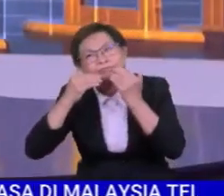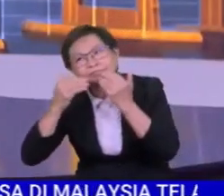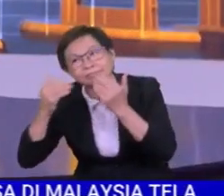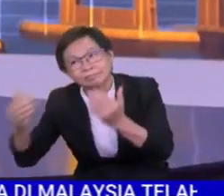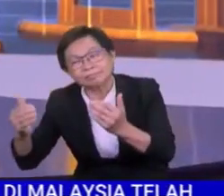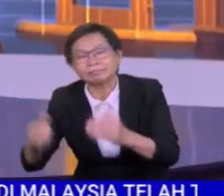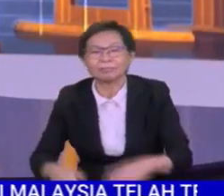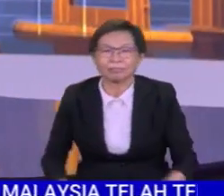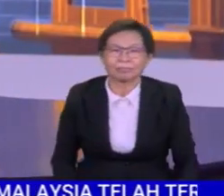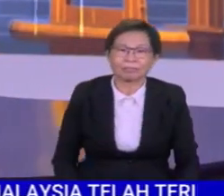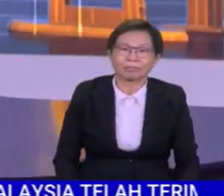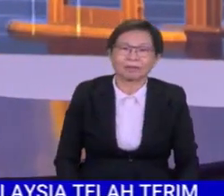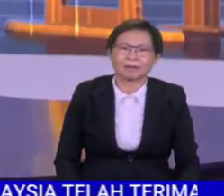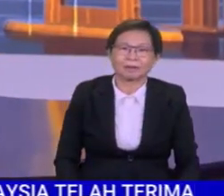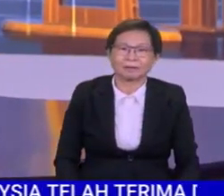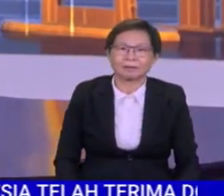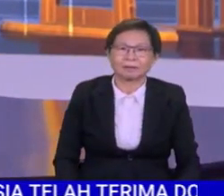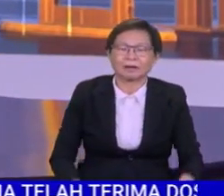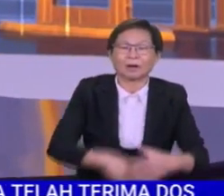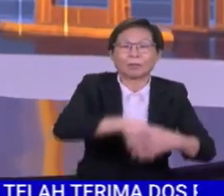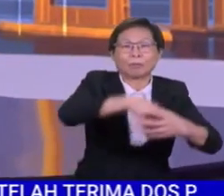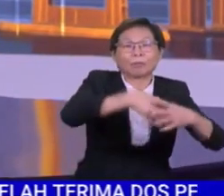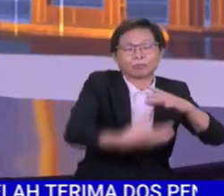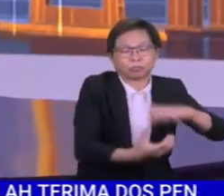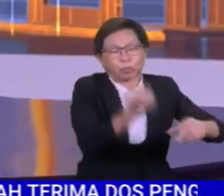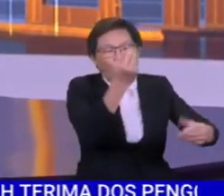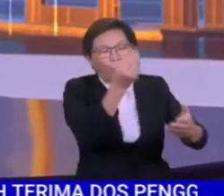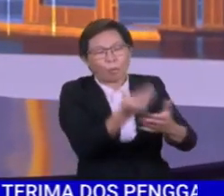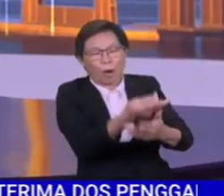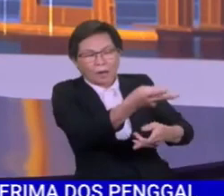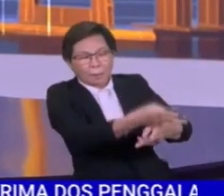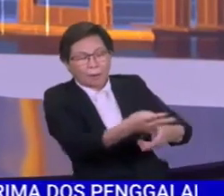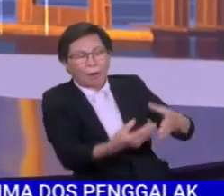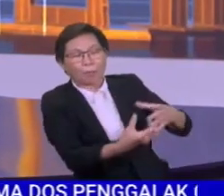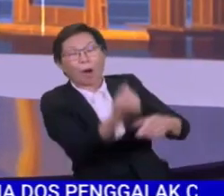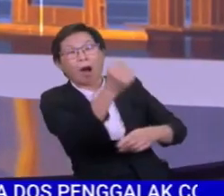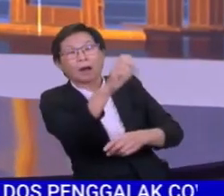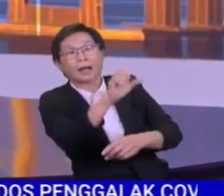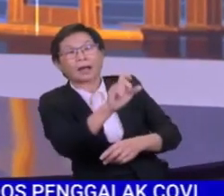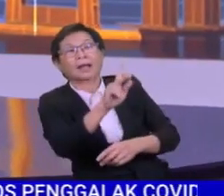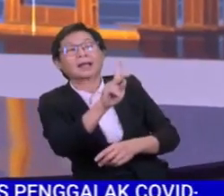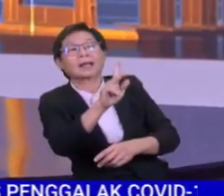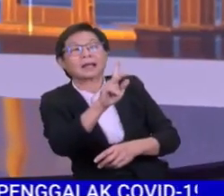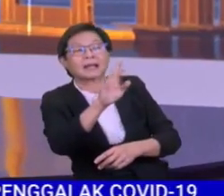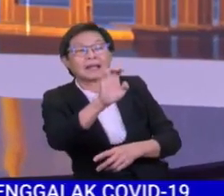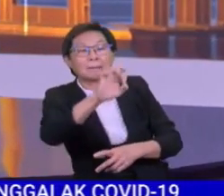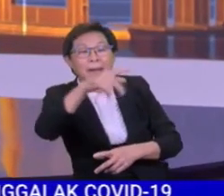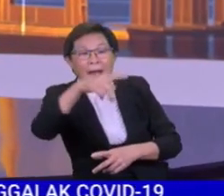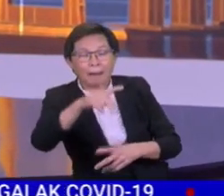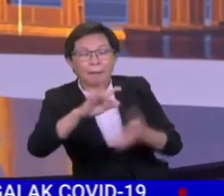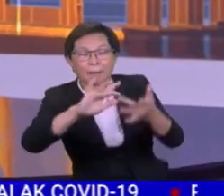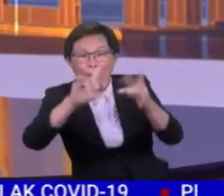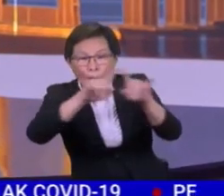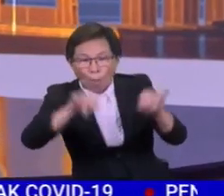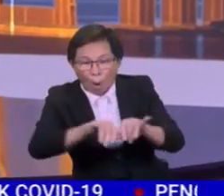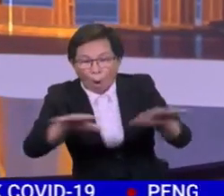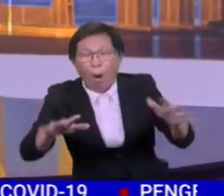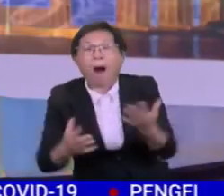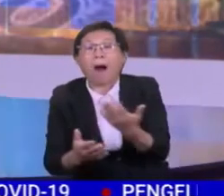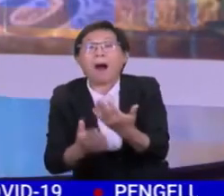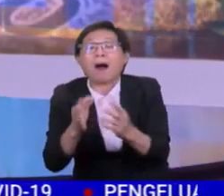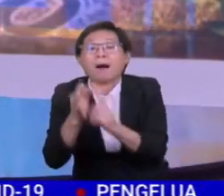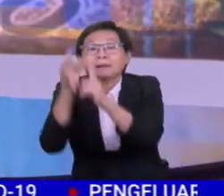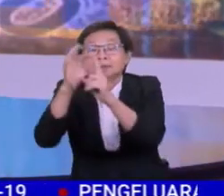Hai seterusnya pengeluarannya simpanan Academy SP boleh dibuat menurut chipotle pengeluaran khas yang juga boleh diakses